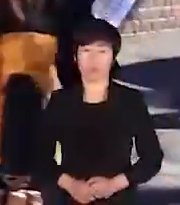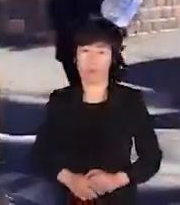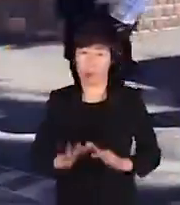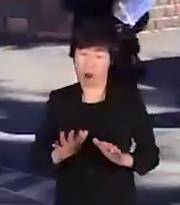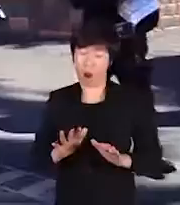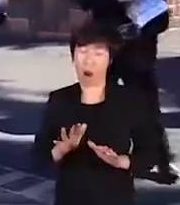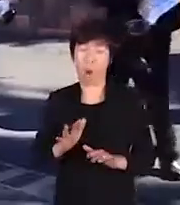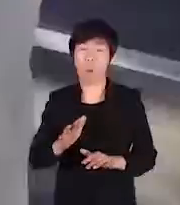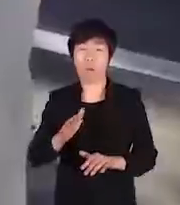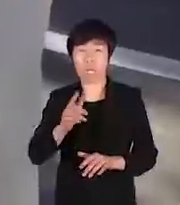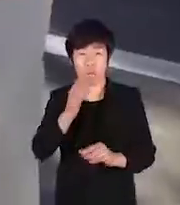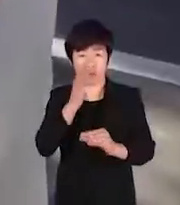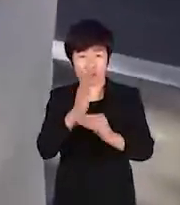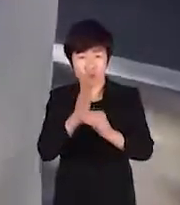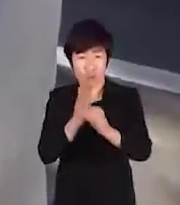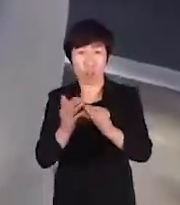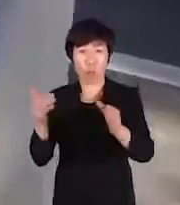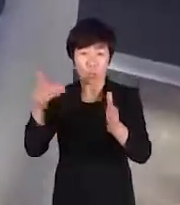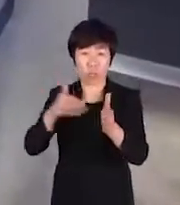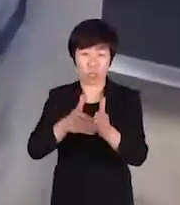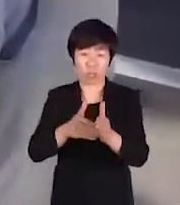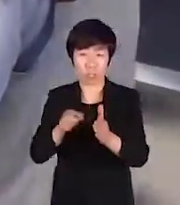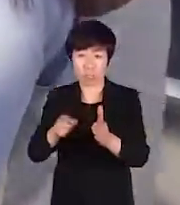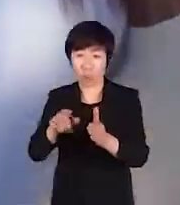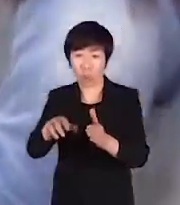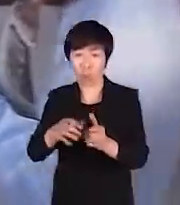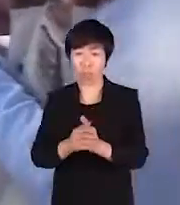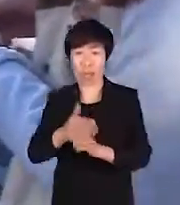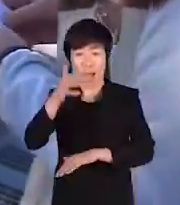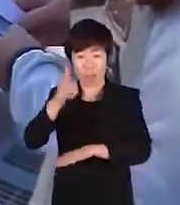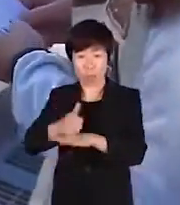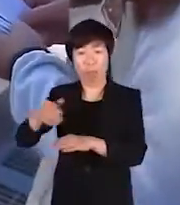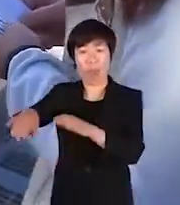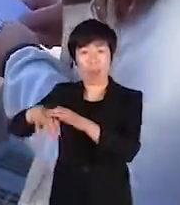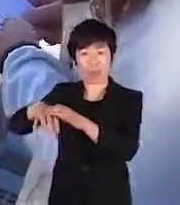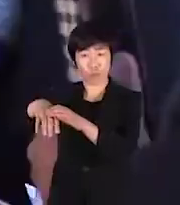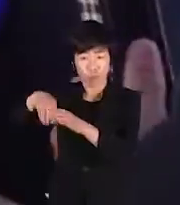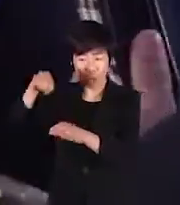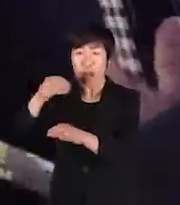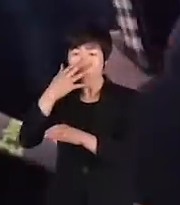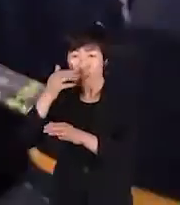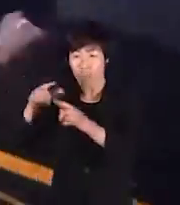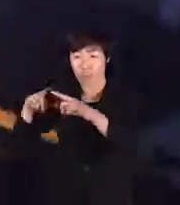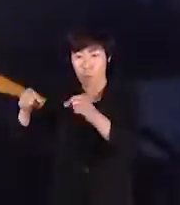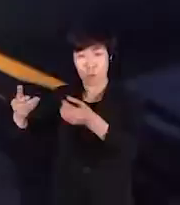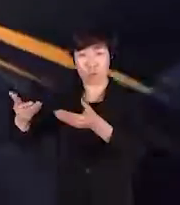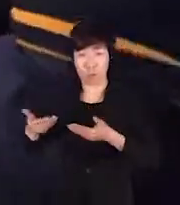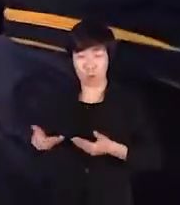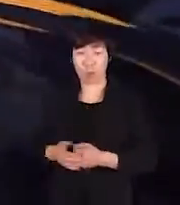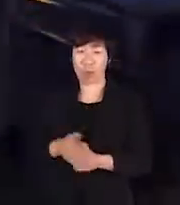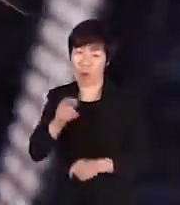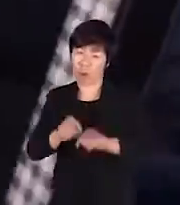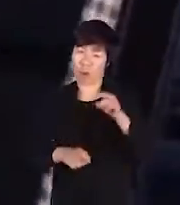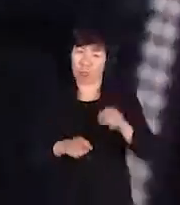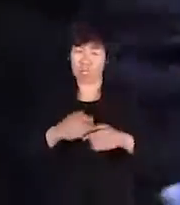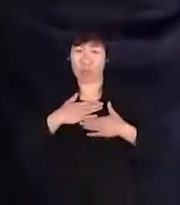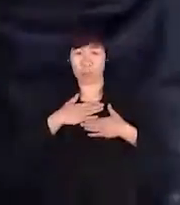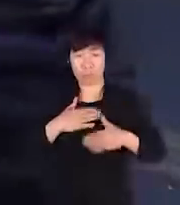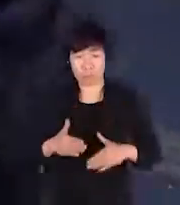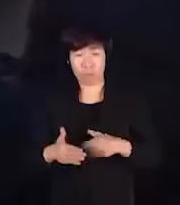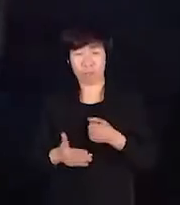어느덧 도착한 중간 지점. 이곳에서 나중에 있을 행운 추첨에 티켓도 주고요. 걷는다고 지친